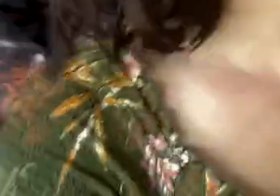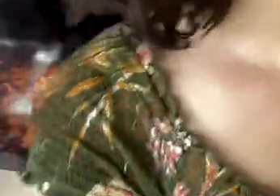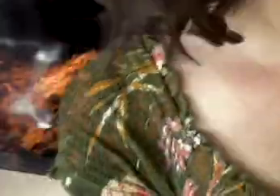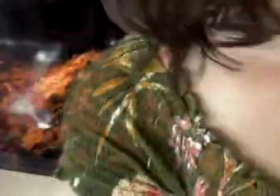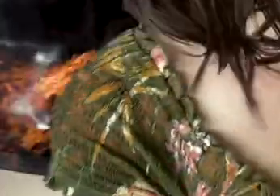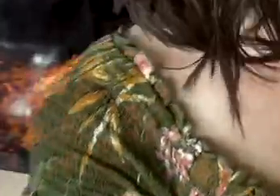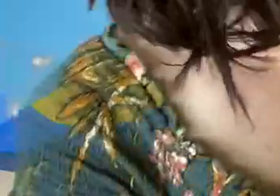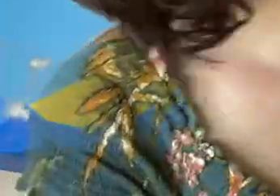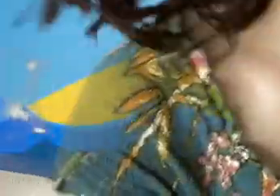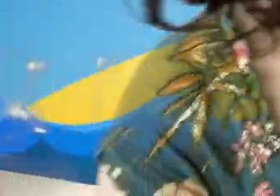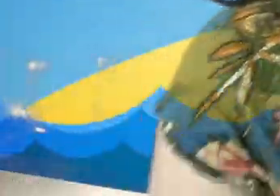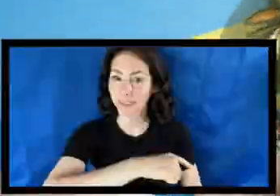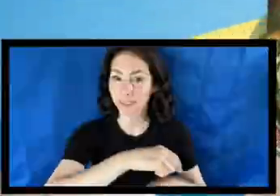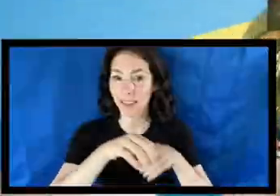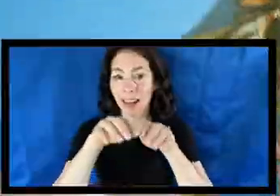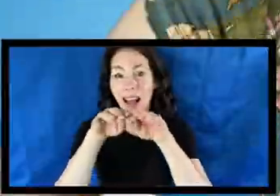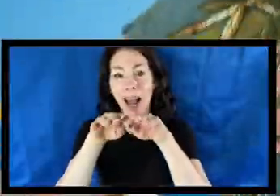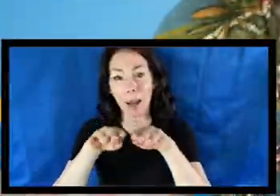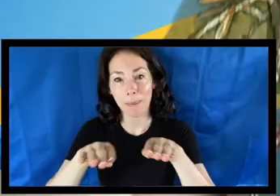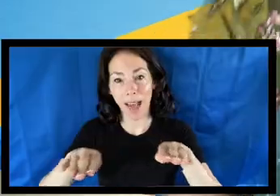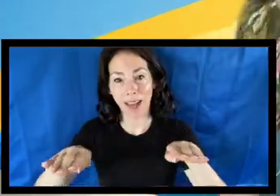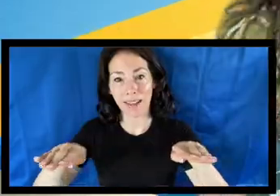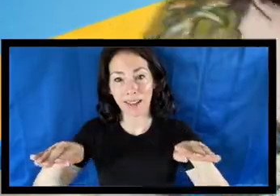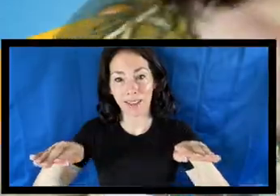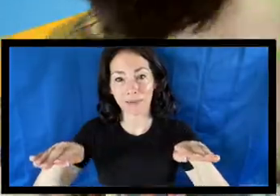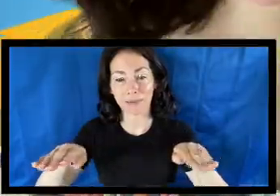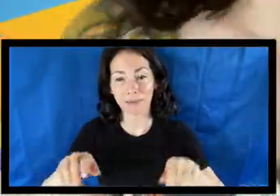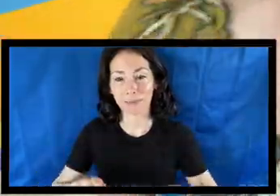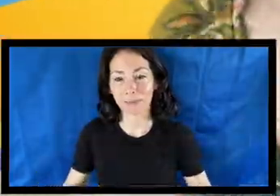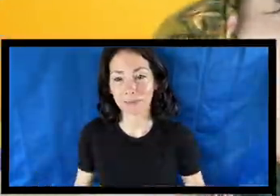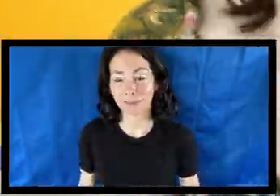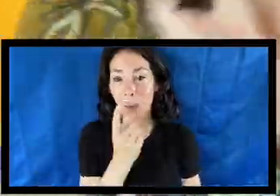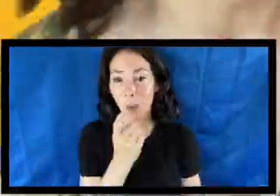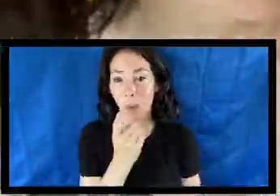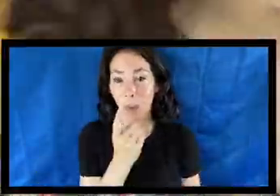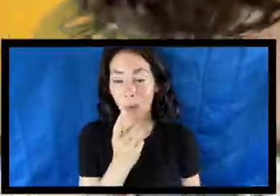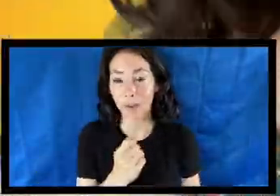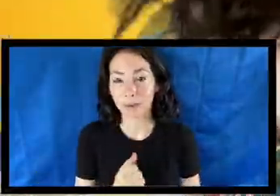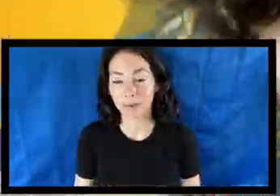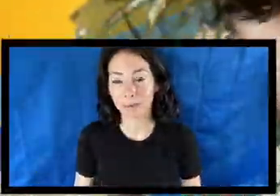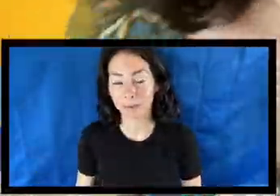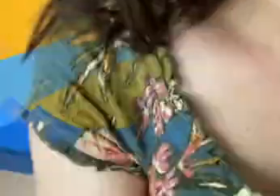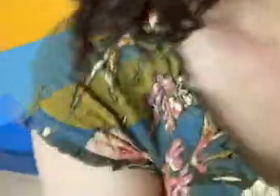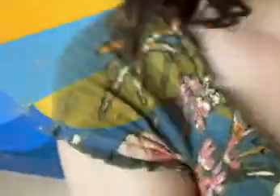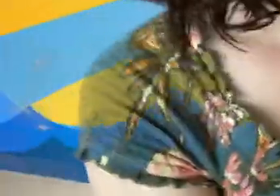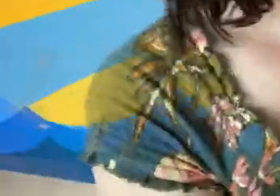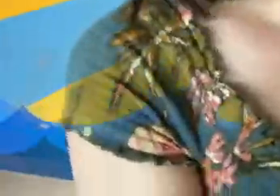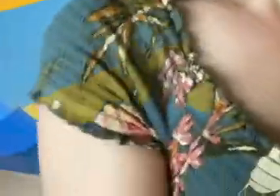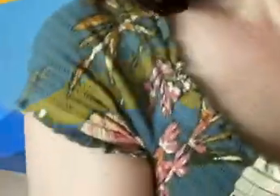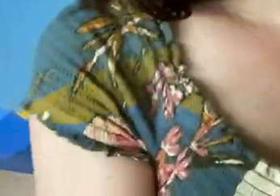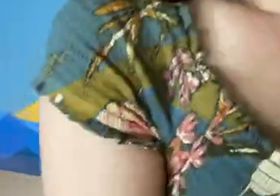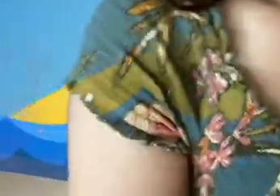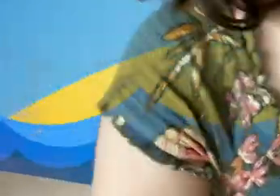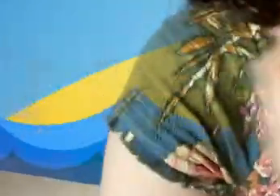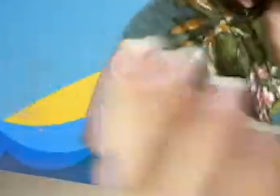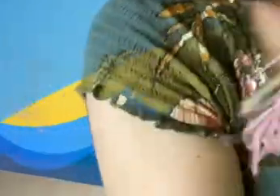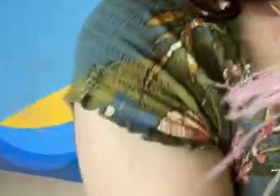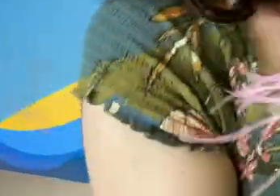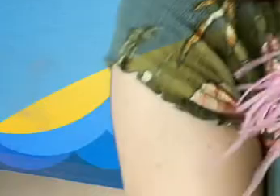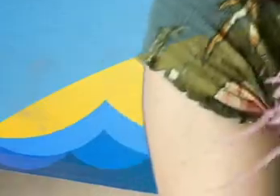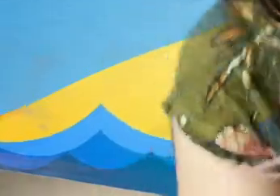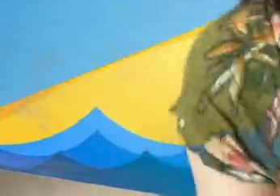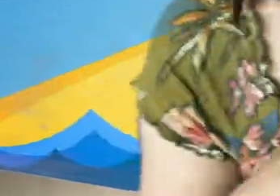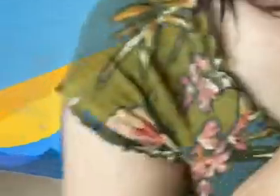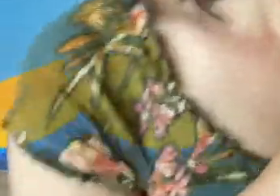sable et dans l'eau Ces gribouilles à la plage, qui évevent peur de l'eau Pour les deux met le